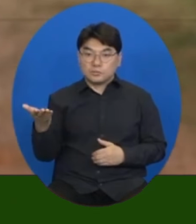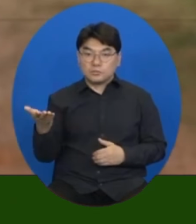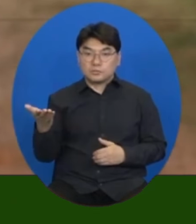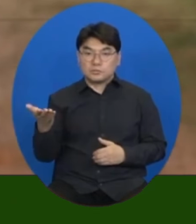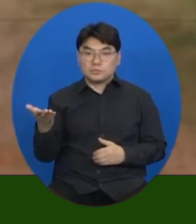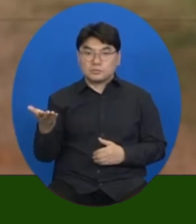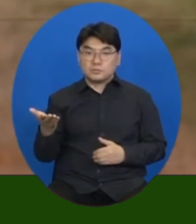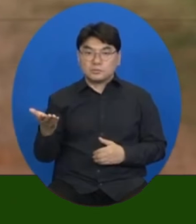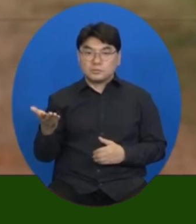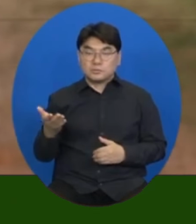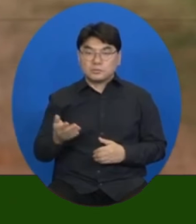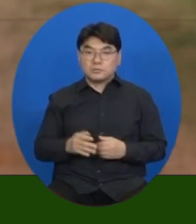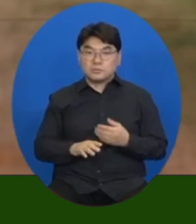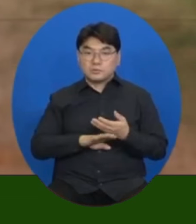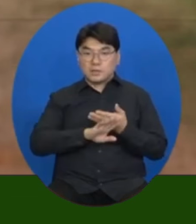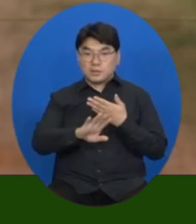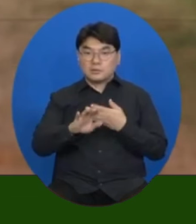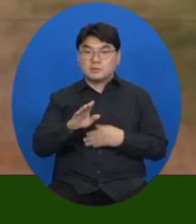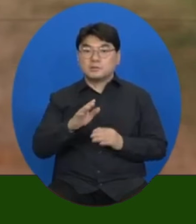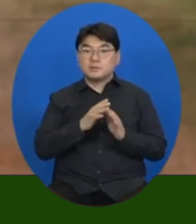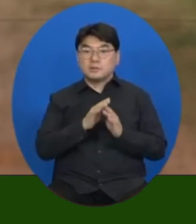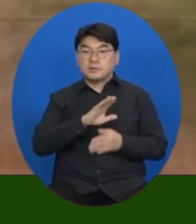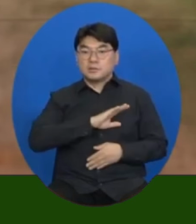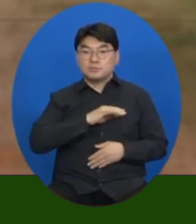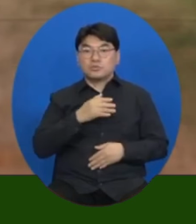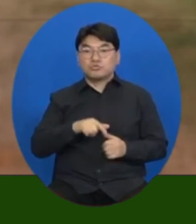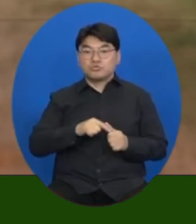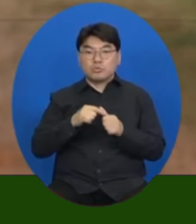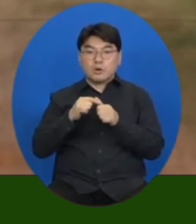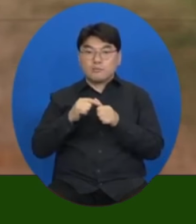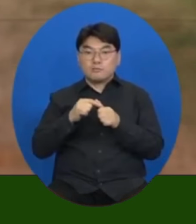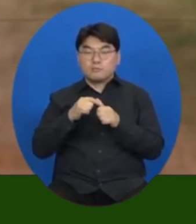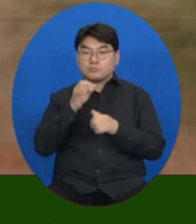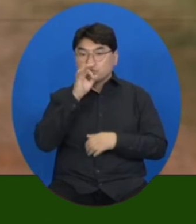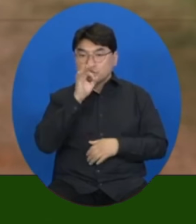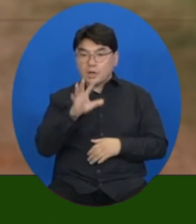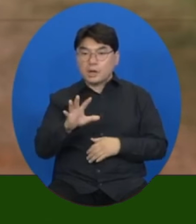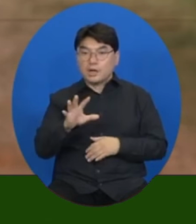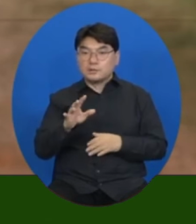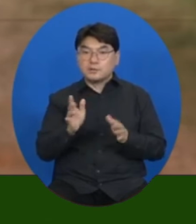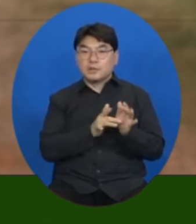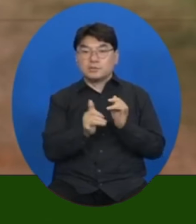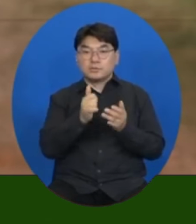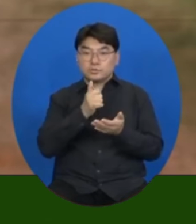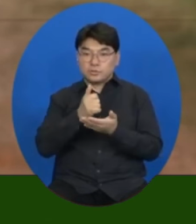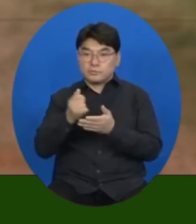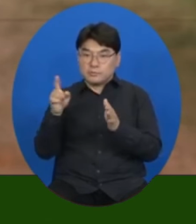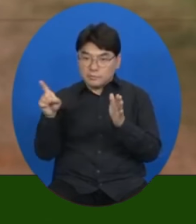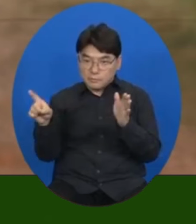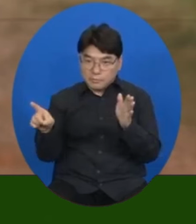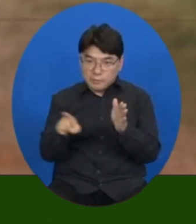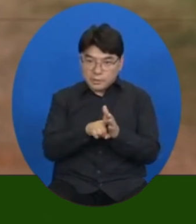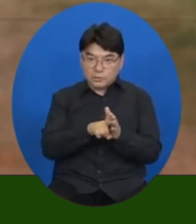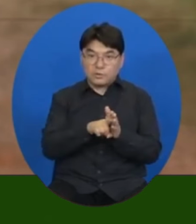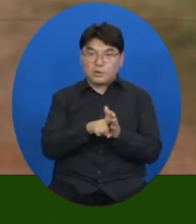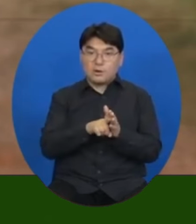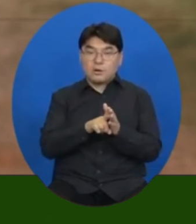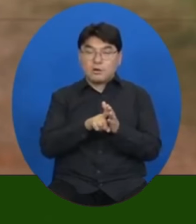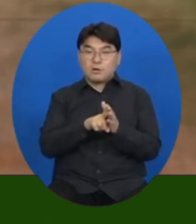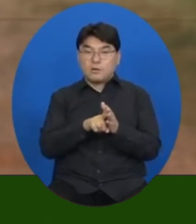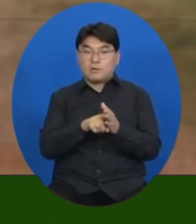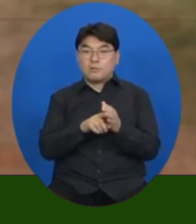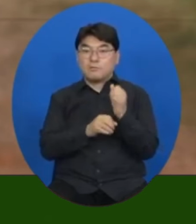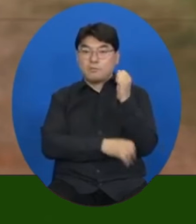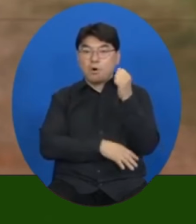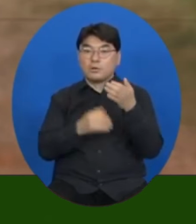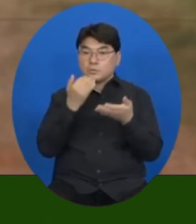여러분들은 다른 이름으로서는 구원을 받을 수 없다라고 하는 그 예수 그리스도을 믿고 머리돌